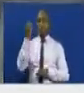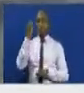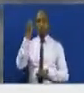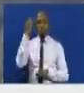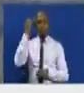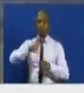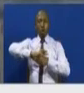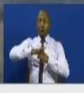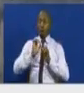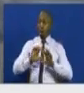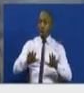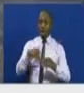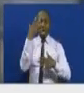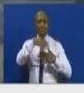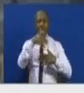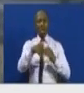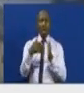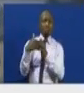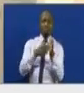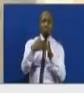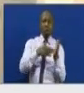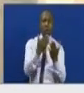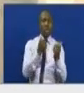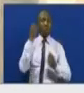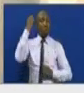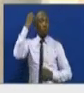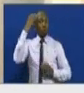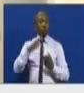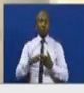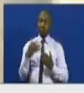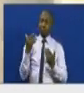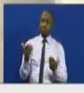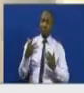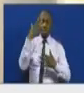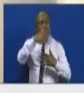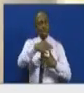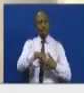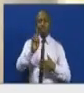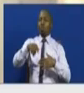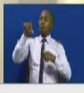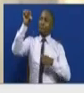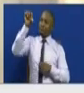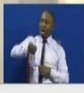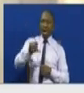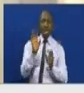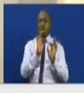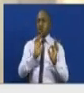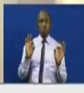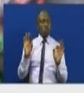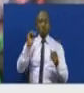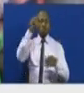biashara kuyumbishwa na ugonjwa huo hakikosekani. Biashara imekuwa mbaya, sio nzuri, wateja